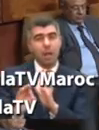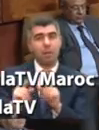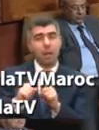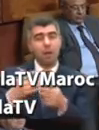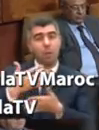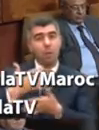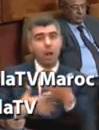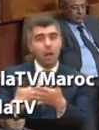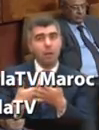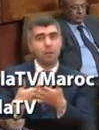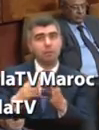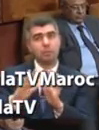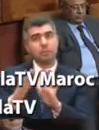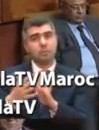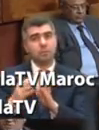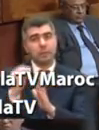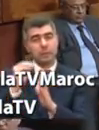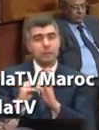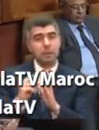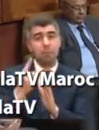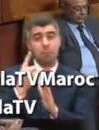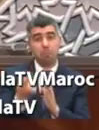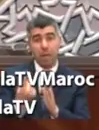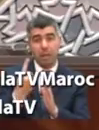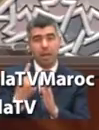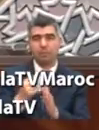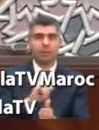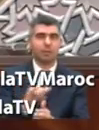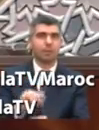عند المغاربه فيها انتهى الوقت قل من 100 درهم، في حين ان انتهى